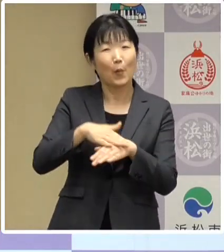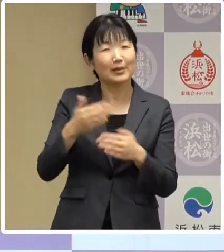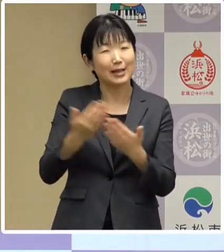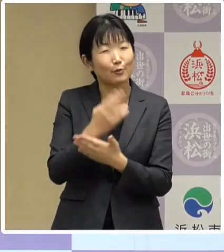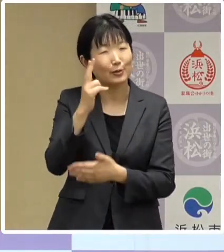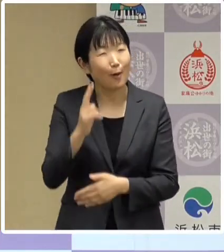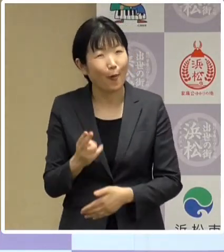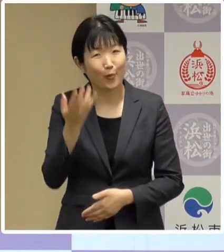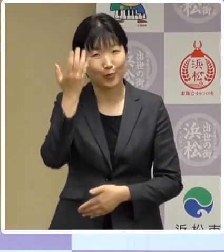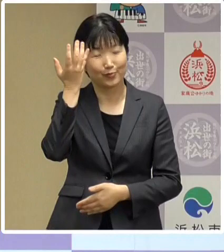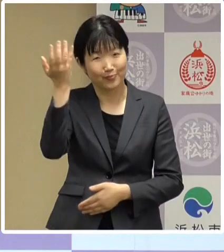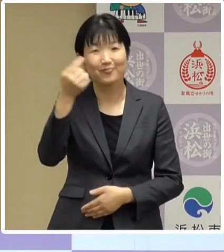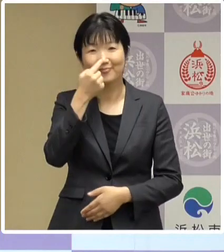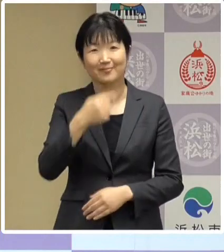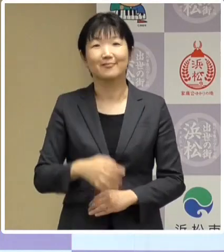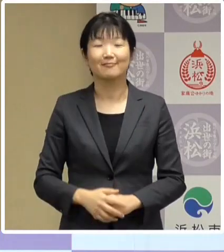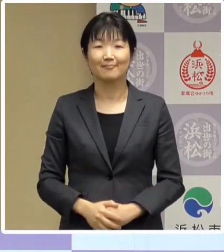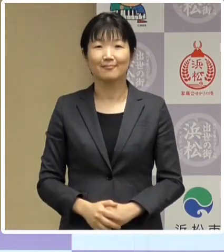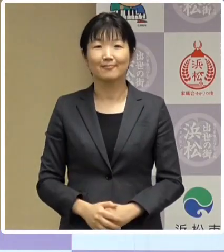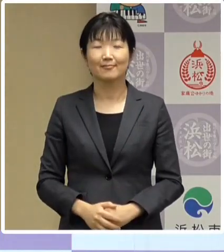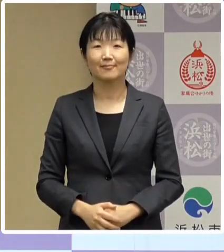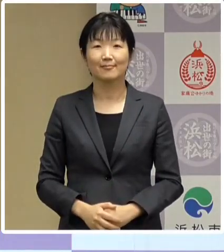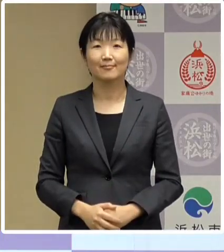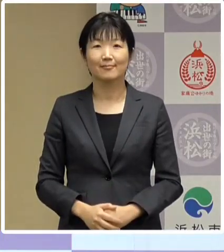ふうに思います。